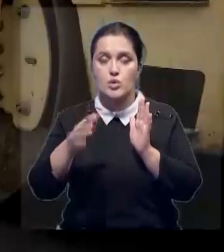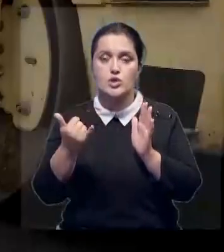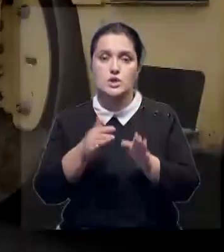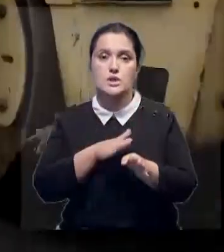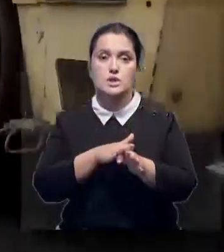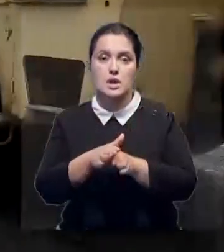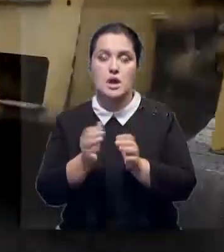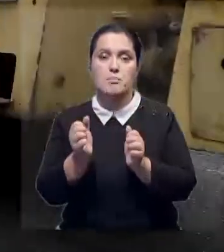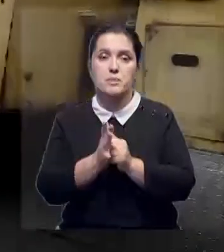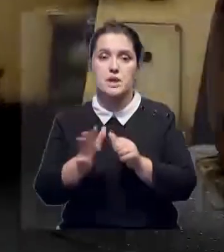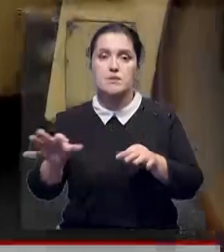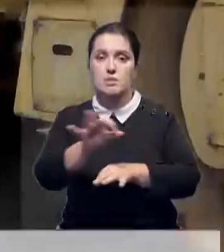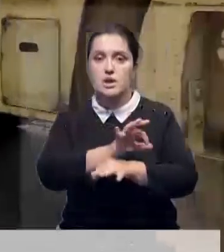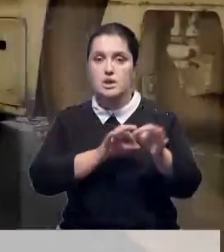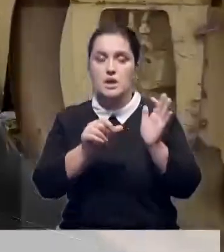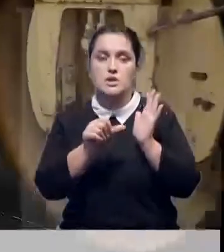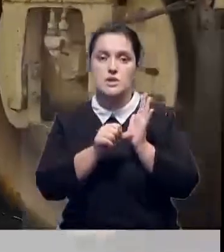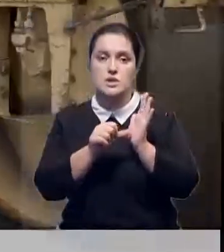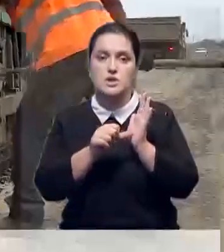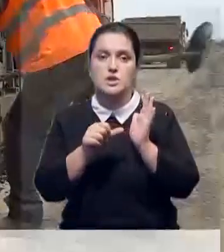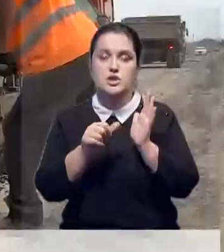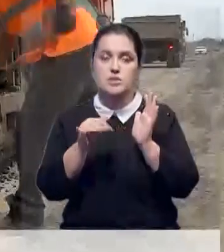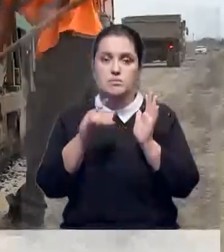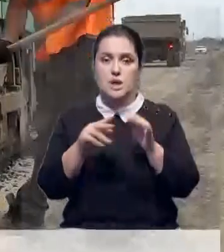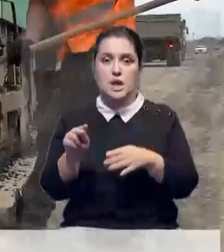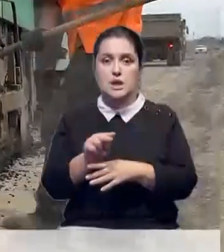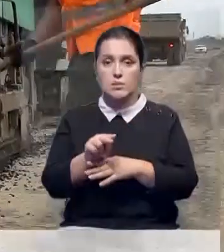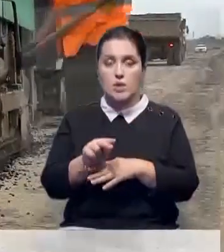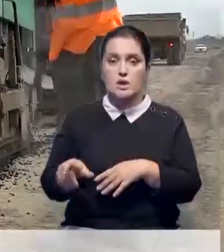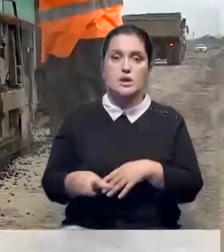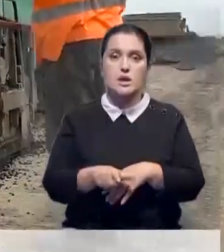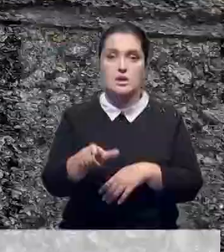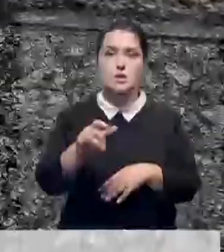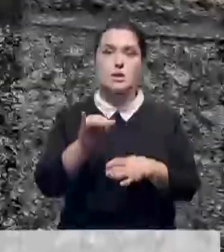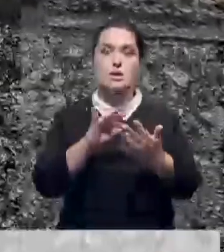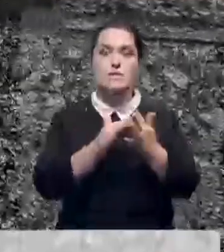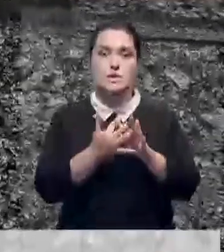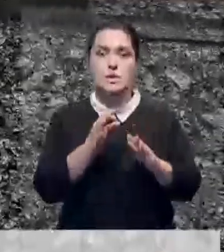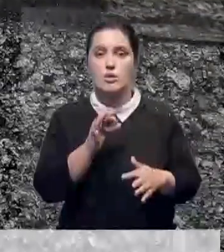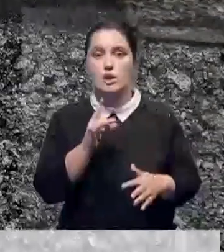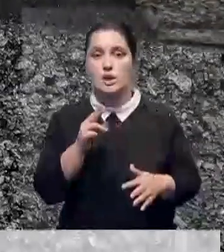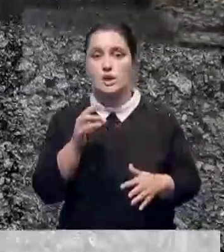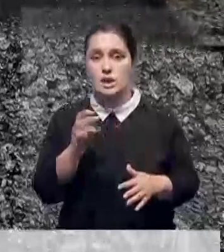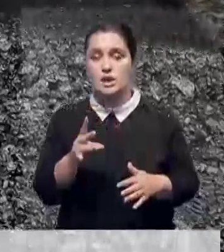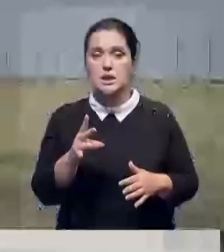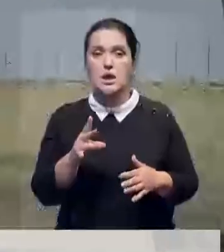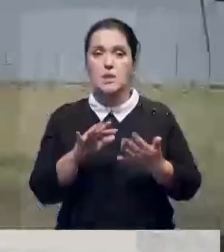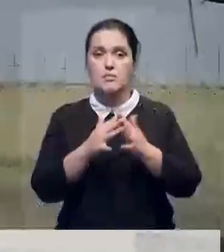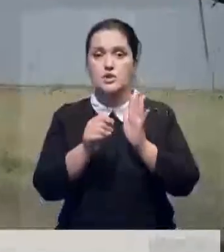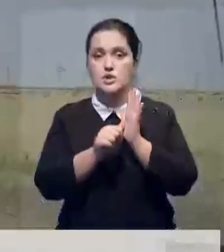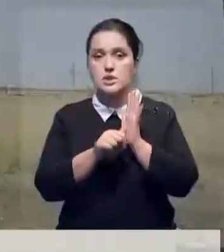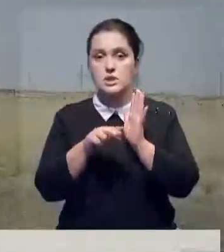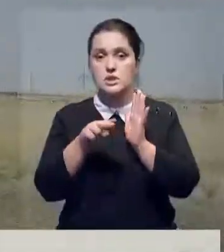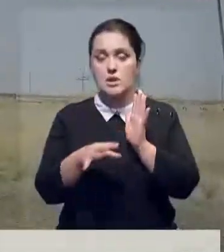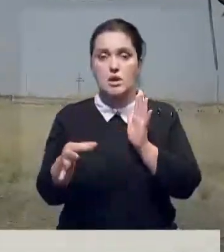полотна. Там сейчас реализуют 15 проектов на сумму почти 6 миллиардов тенге. Ремонтируют дороги и в селе Уркен. Населенный пункт